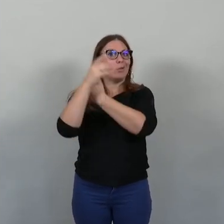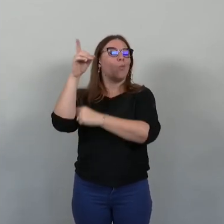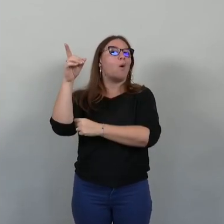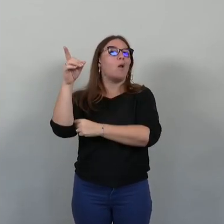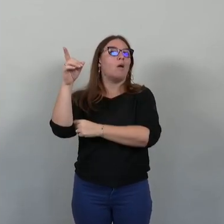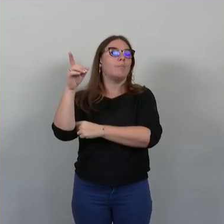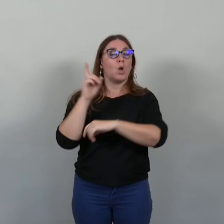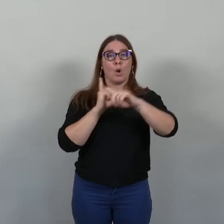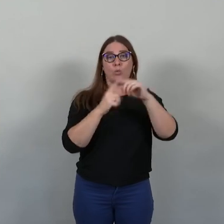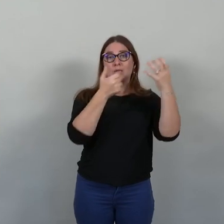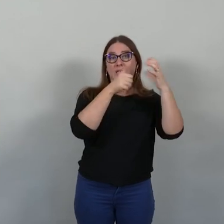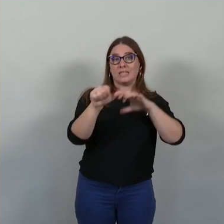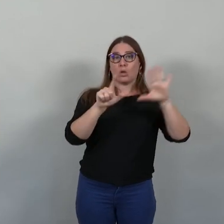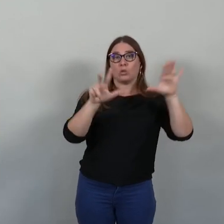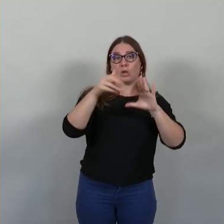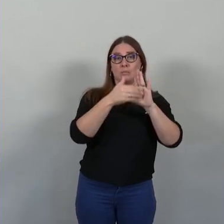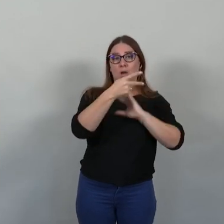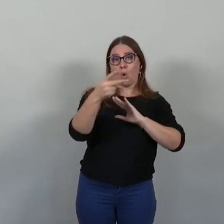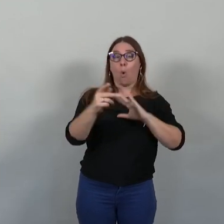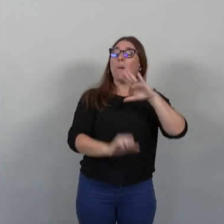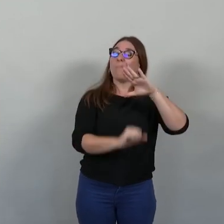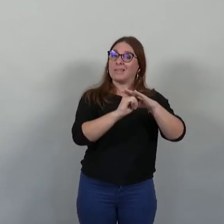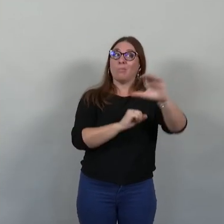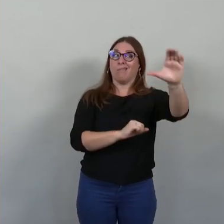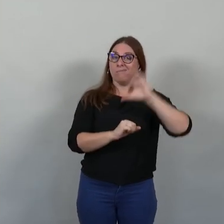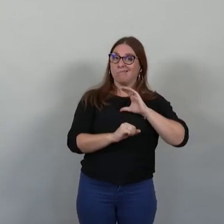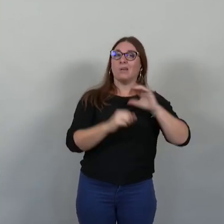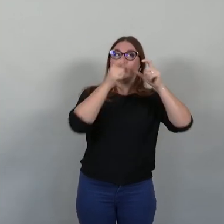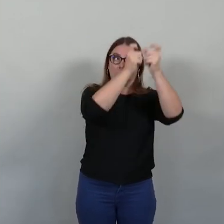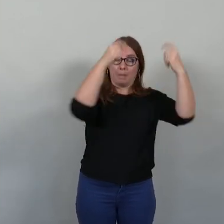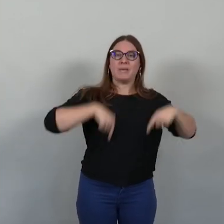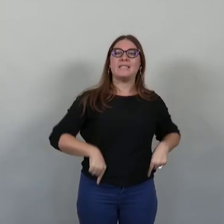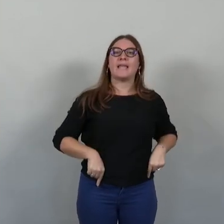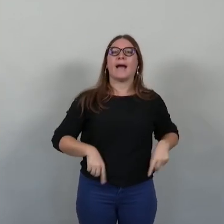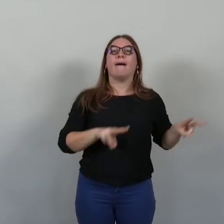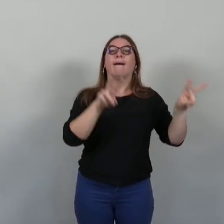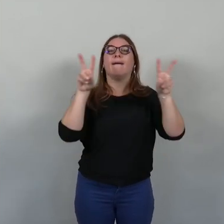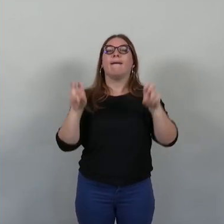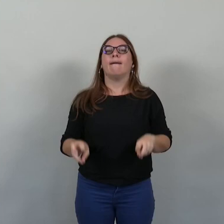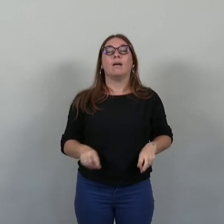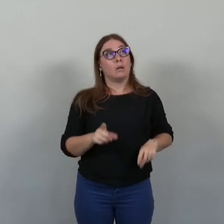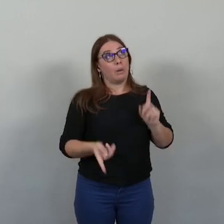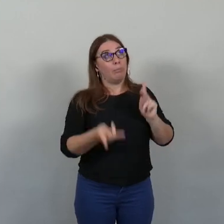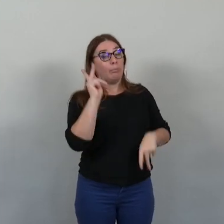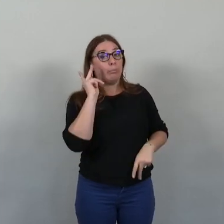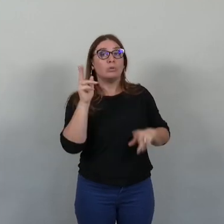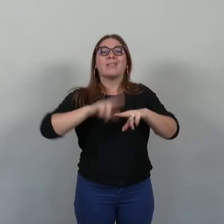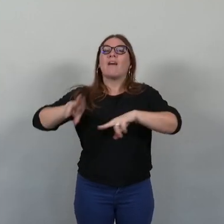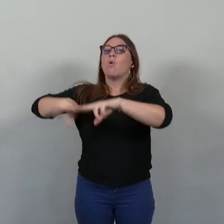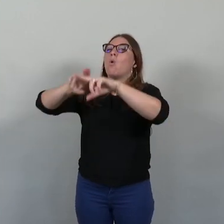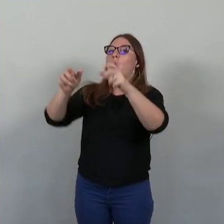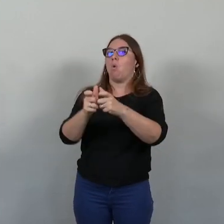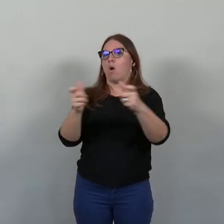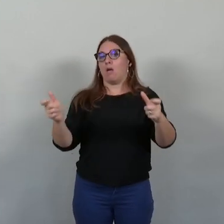de 673000 € maximum au près du ministère je cite principalement pour le financement des